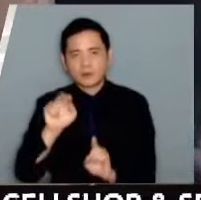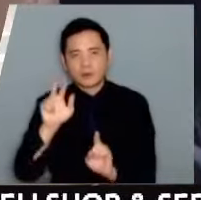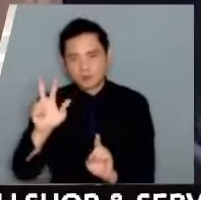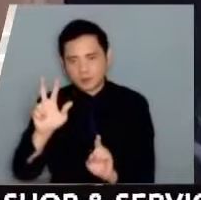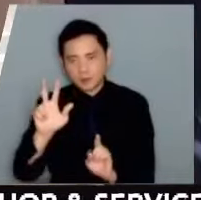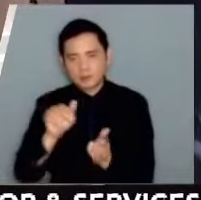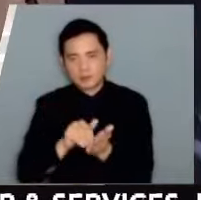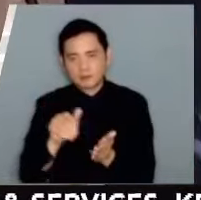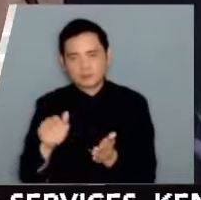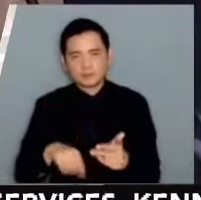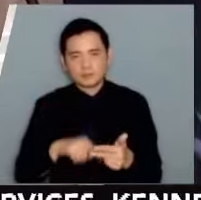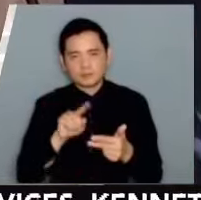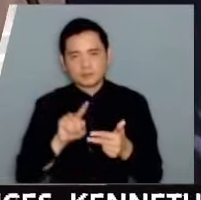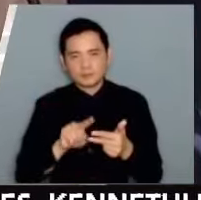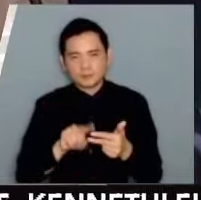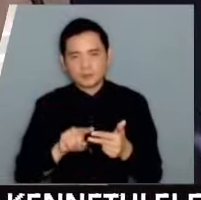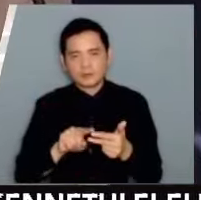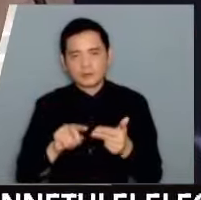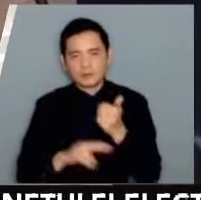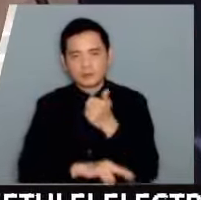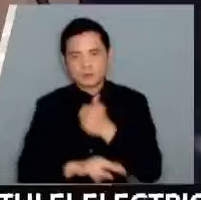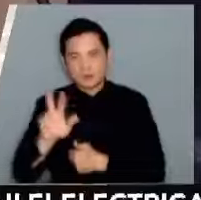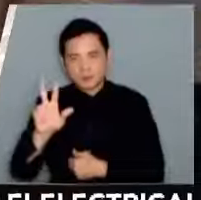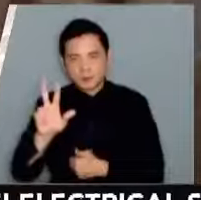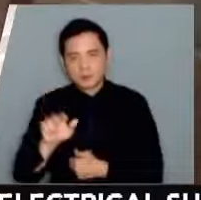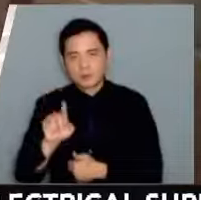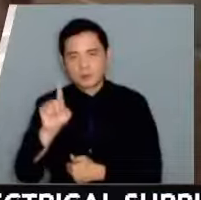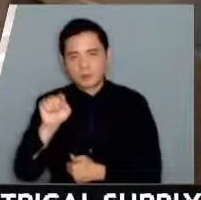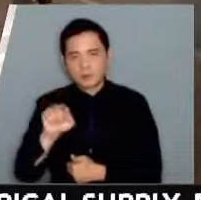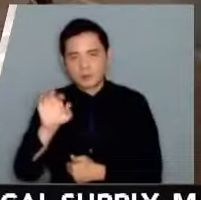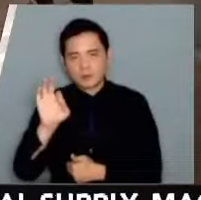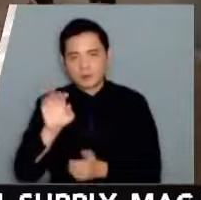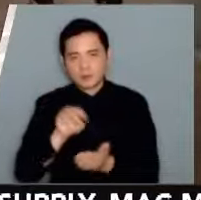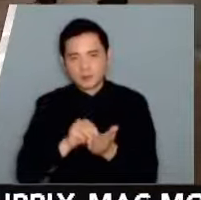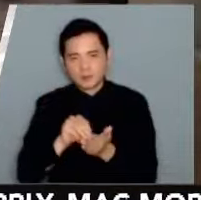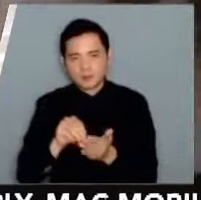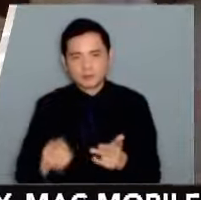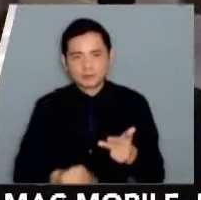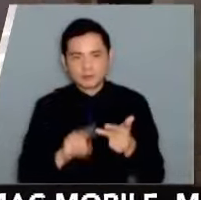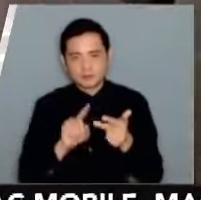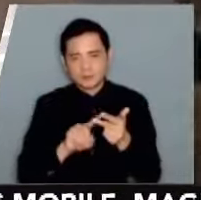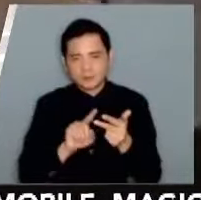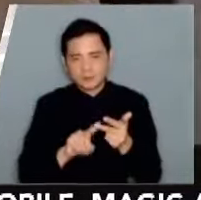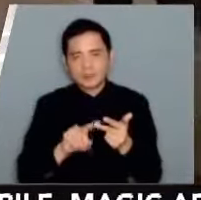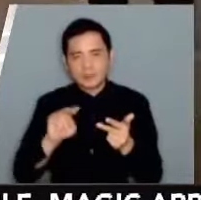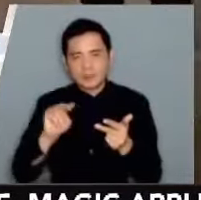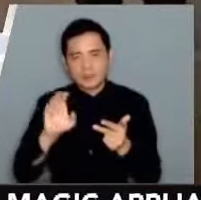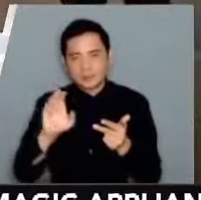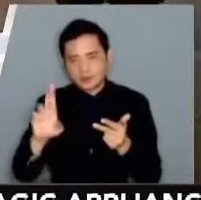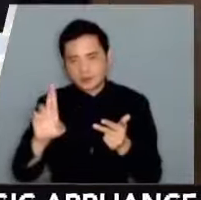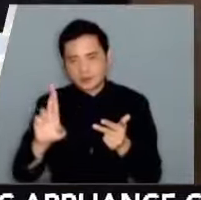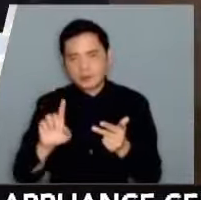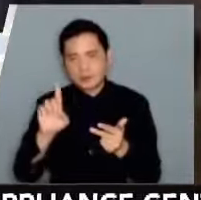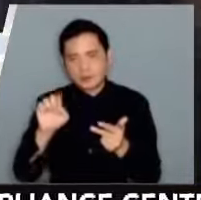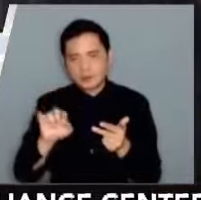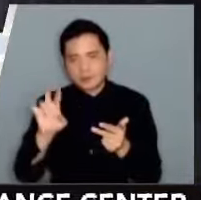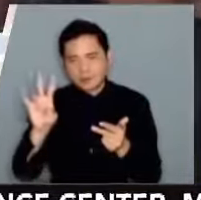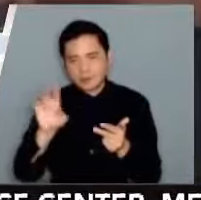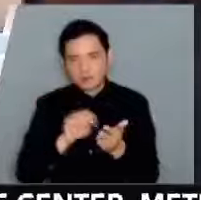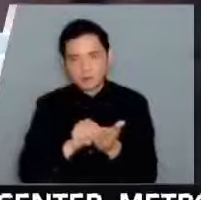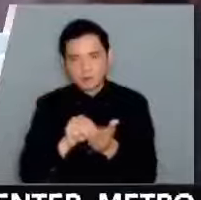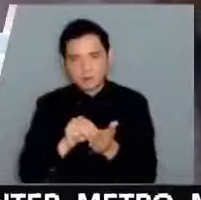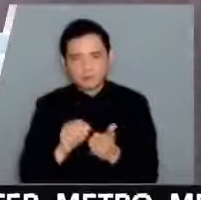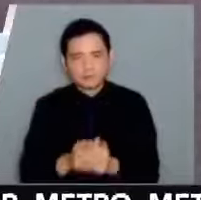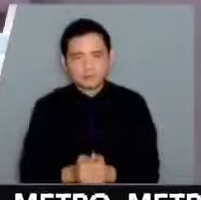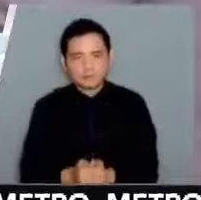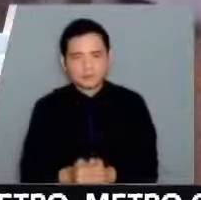3 na may halos 1.9 million, at sa National Capital Region na may mahigit 1.7 million. Dito sa Batasan Hills National High